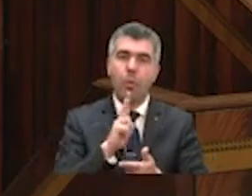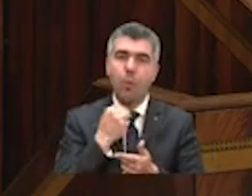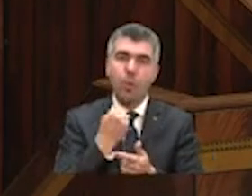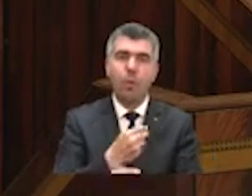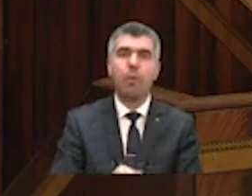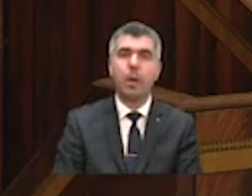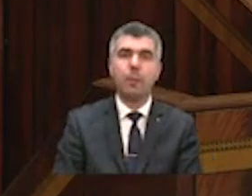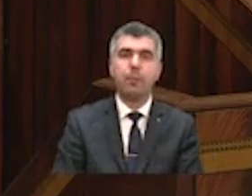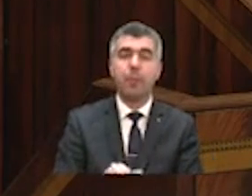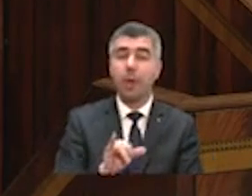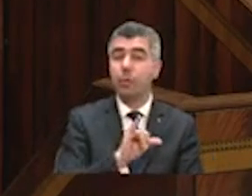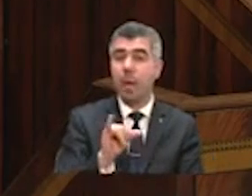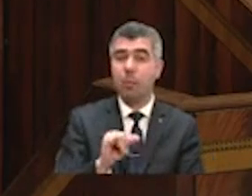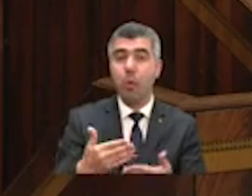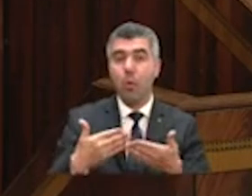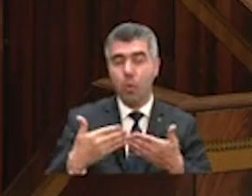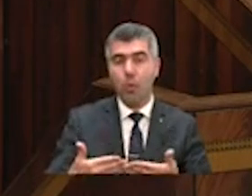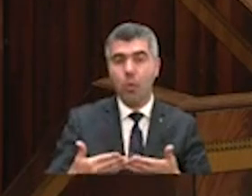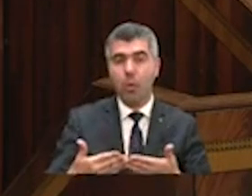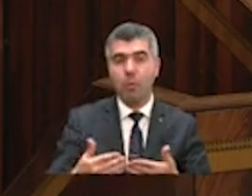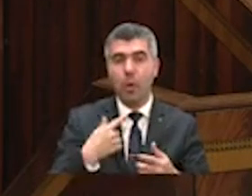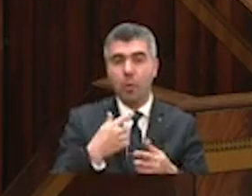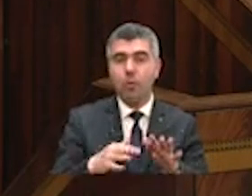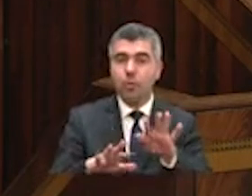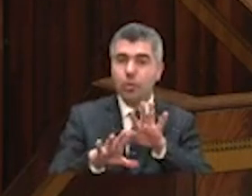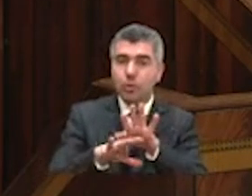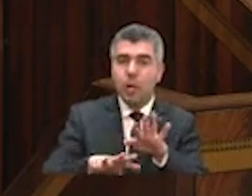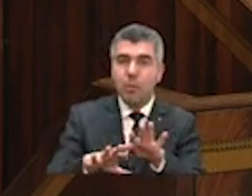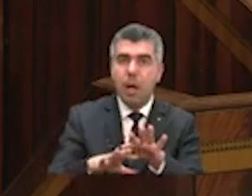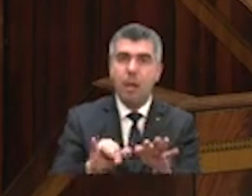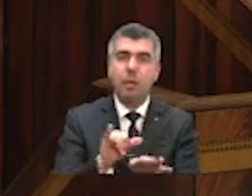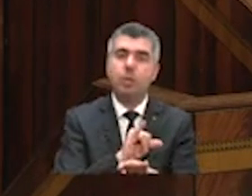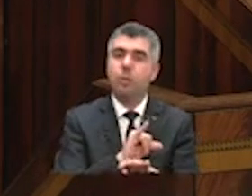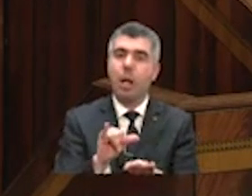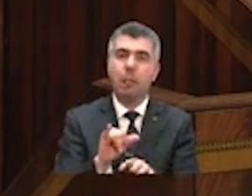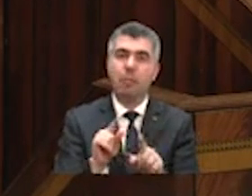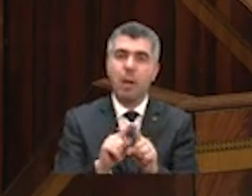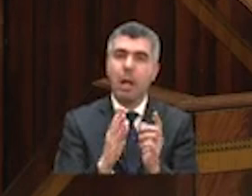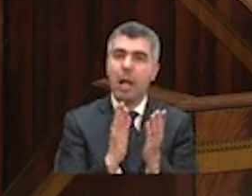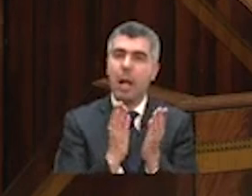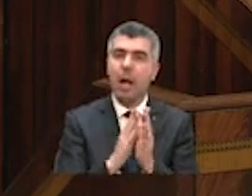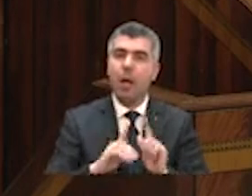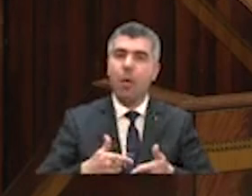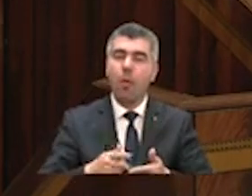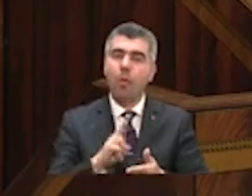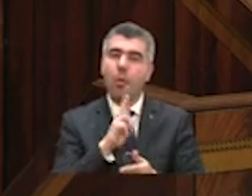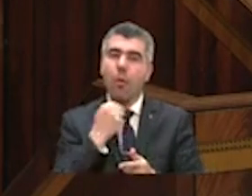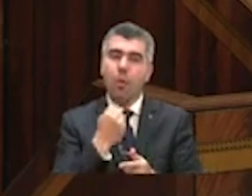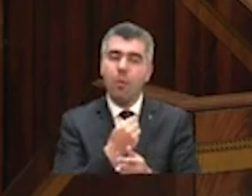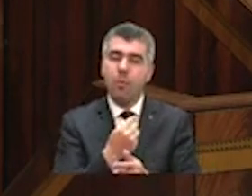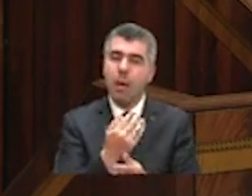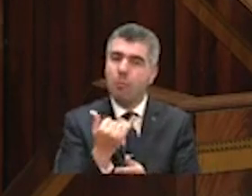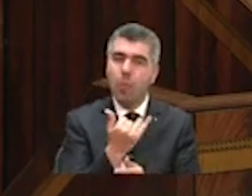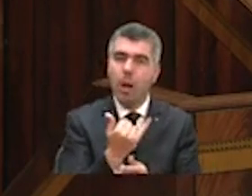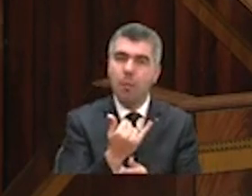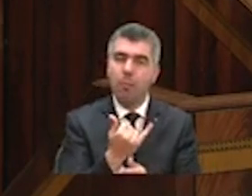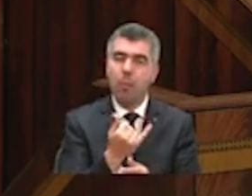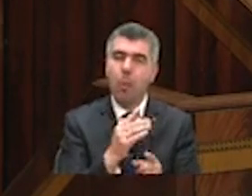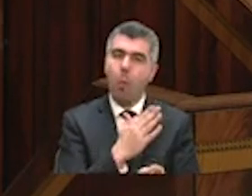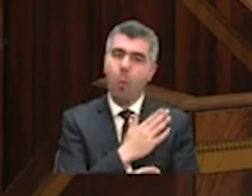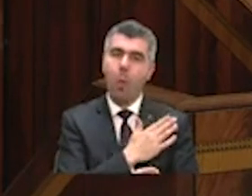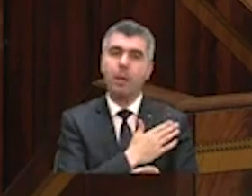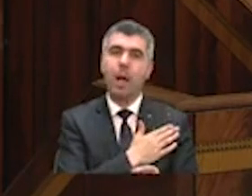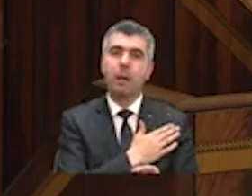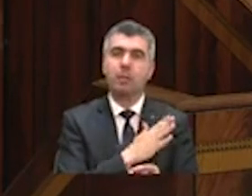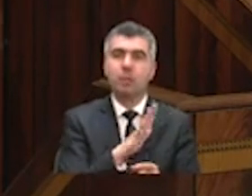شي واحد ما يقولنا اليوم الدولة الاجتماعية في غياب الجرأة في مقاربة المدرسة العمومية كمدرسة وطنية